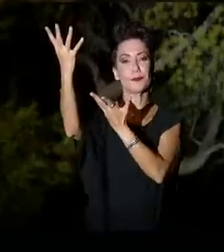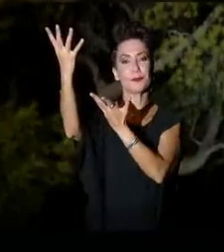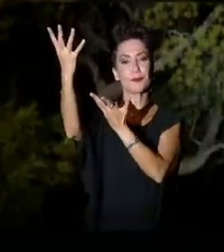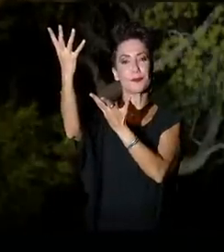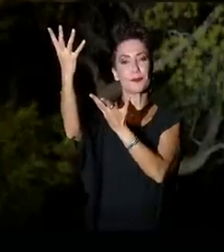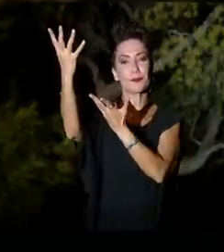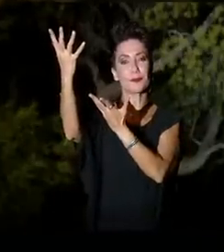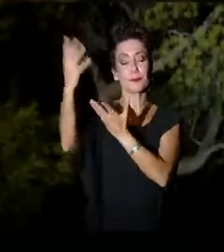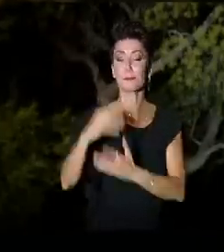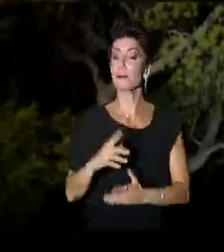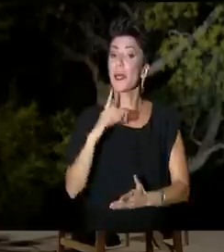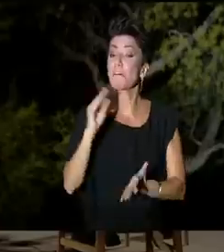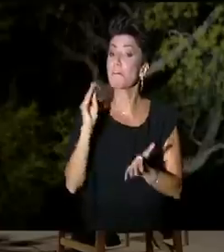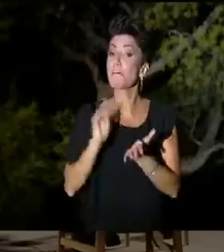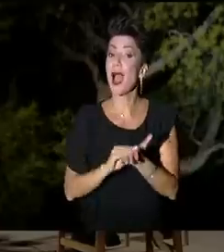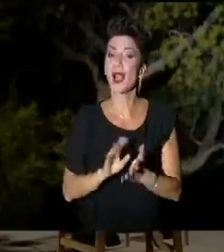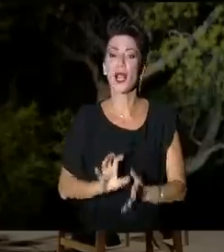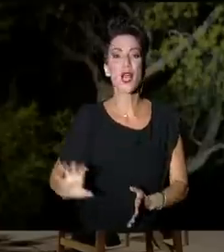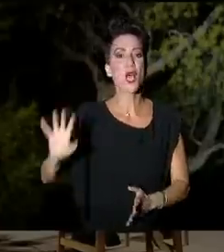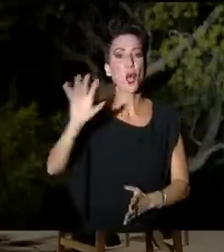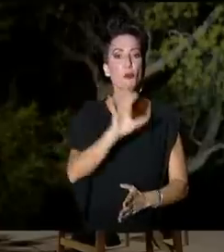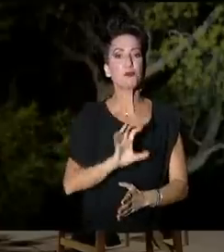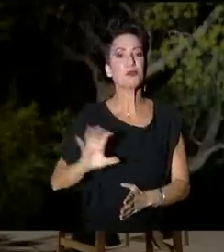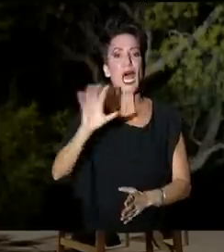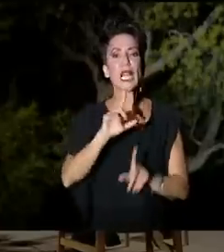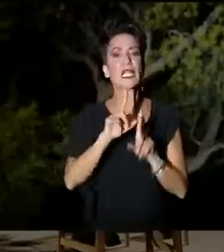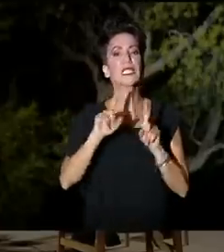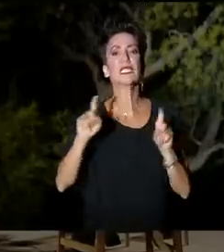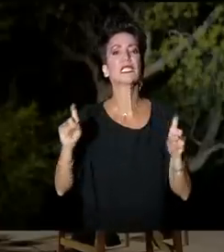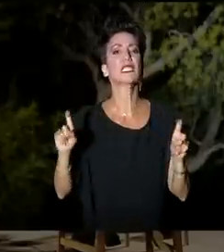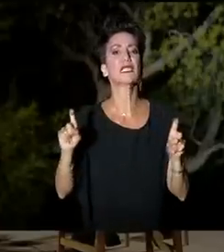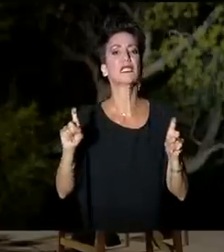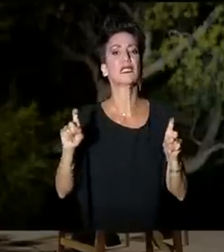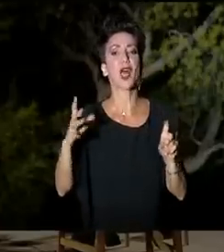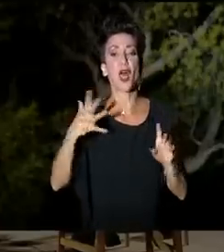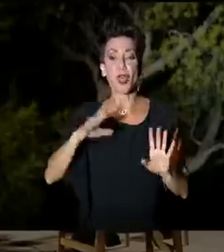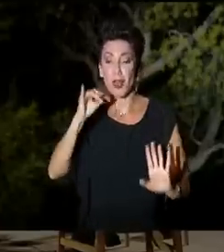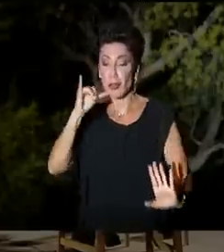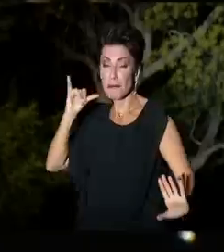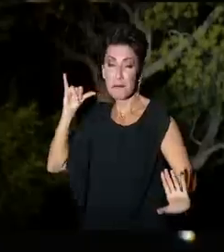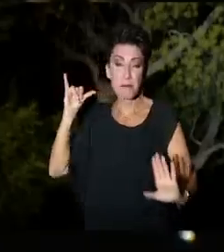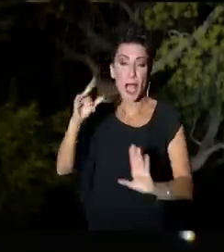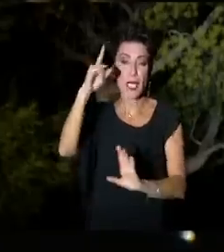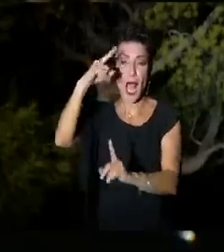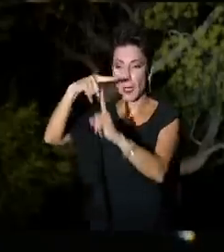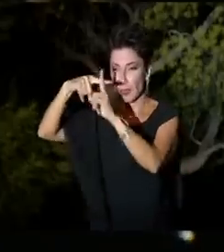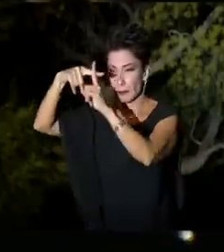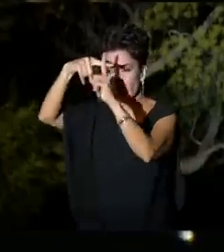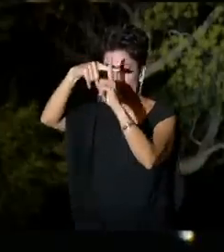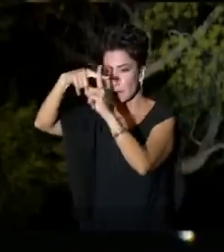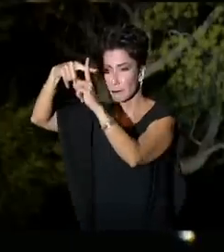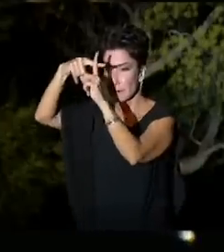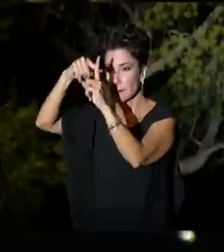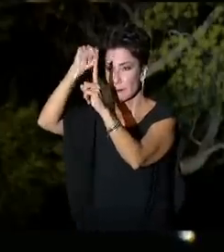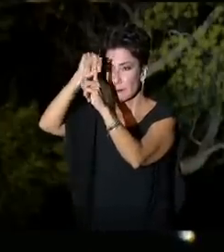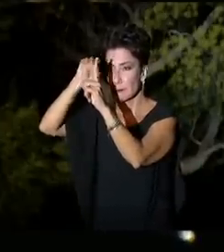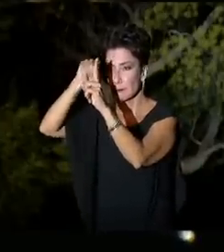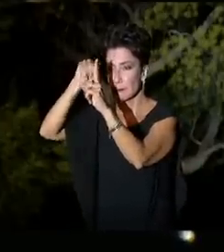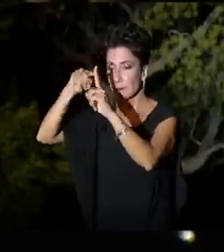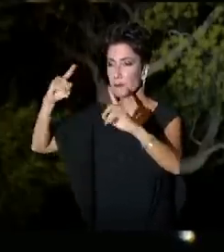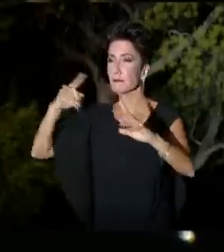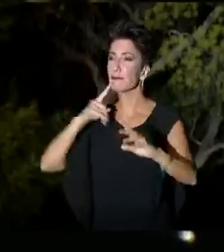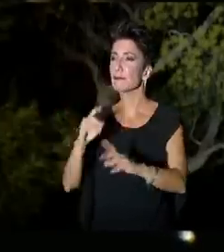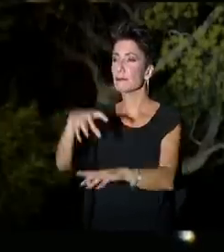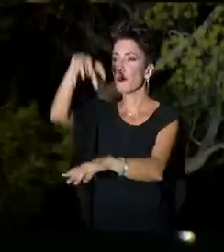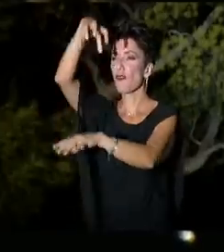Αναζητώντας όμως και πάλι τον παντοδυνό της προορισμό, τον Ιερό Βράχο. Το